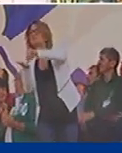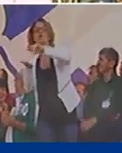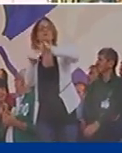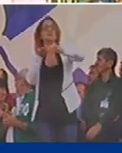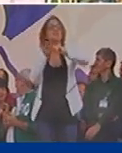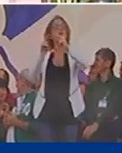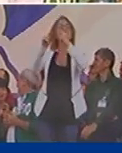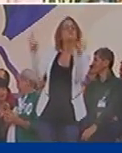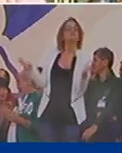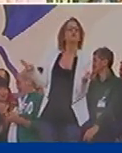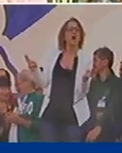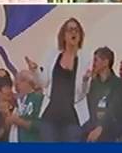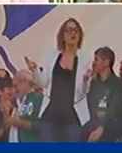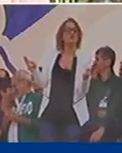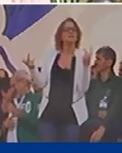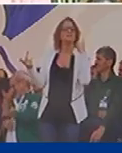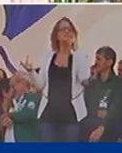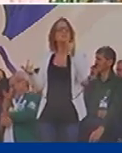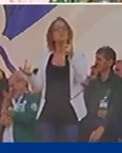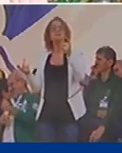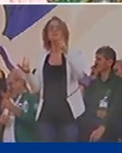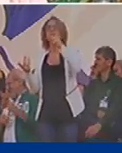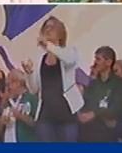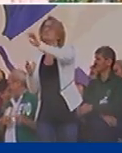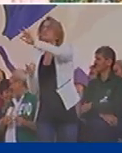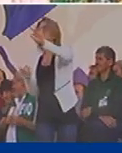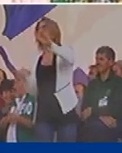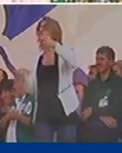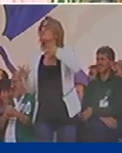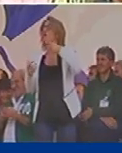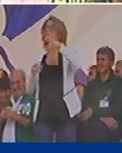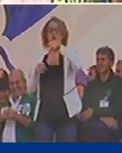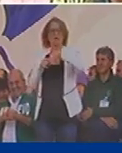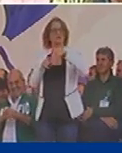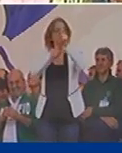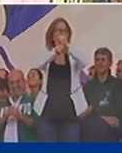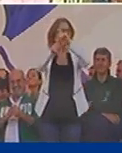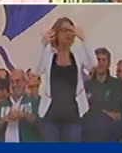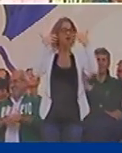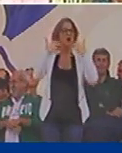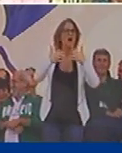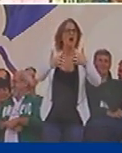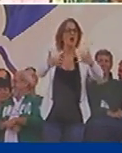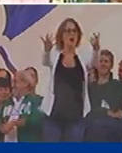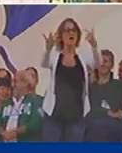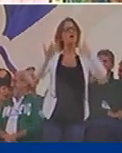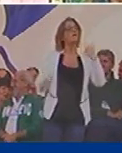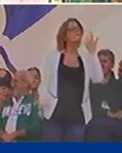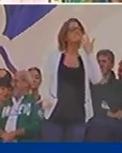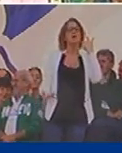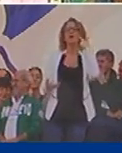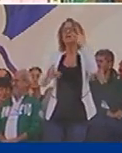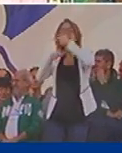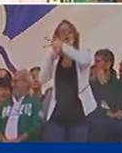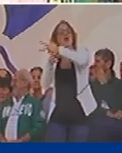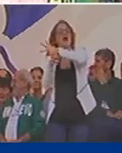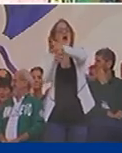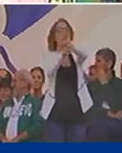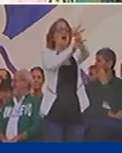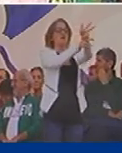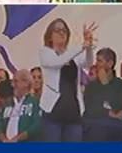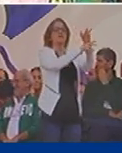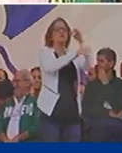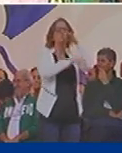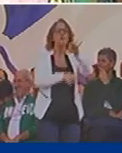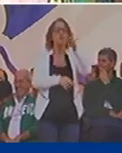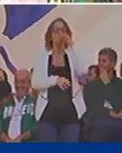provinciali. Po' di pulizia. Qua a Pontida c'è una marea di gente. Mi piacerebbe che le telecamere potessero